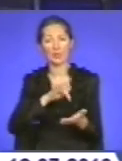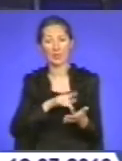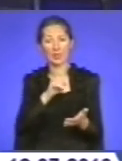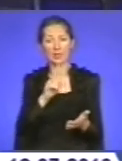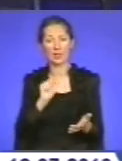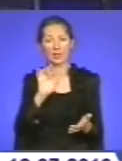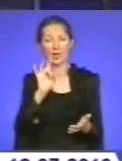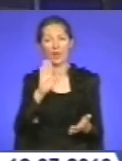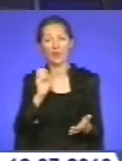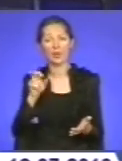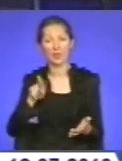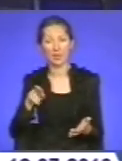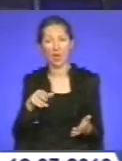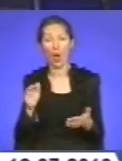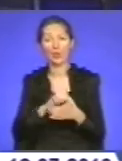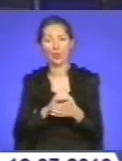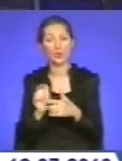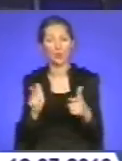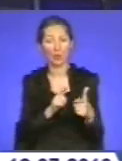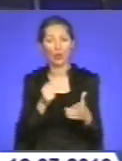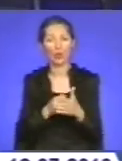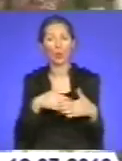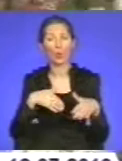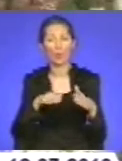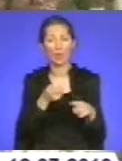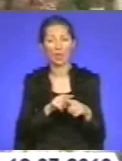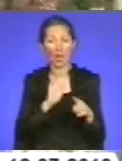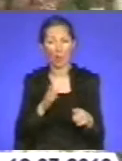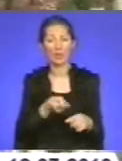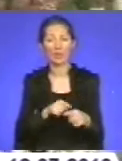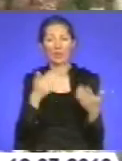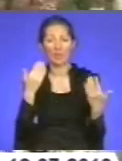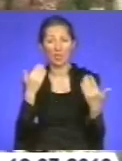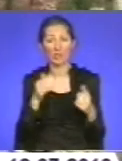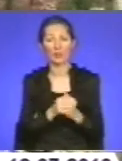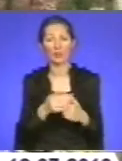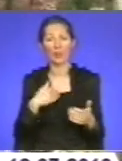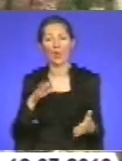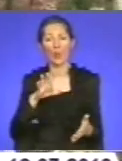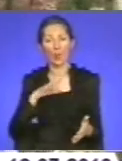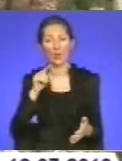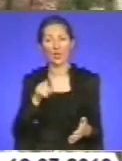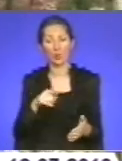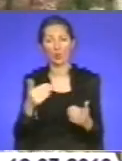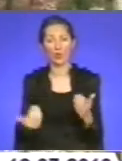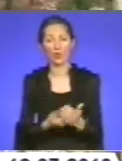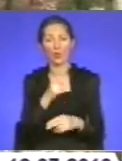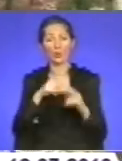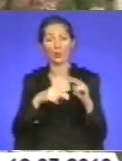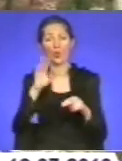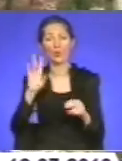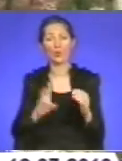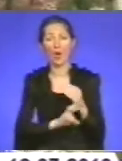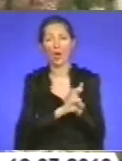підготовкою до прощі, яка відбудеться у ці вихідні. Ми побували тут в новозбудованому храмі, який